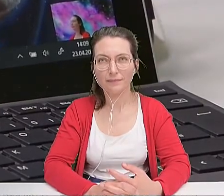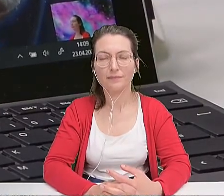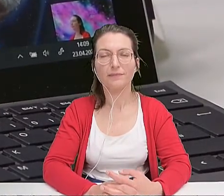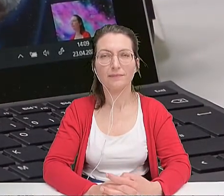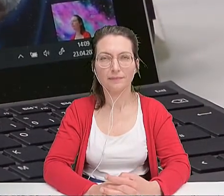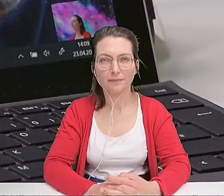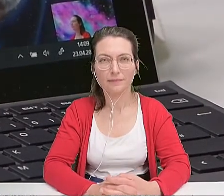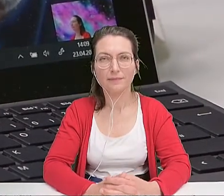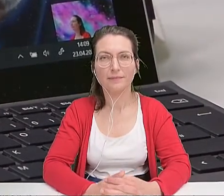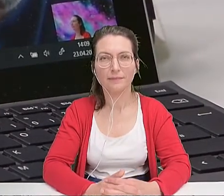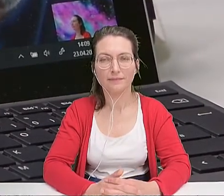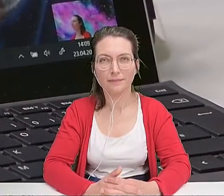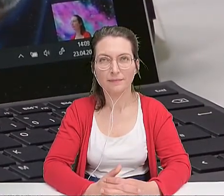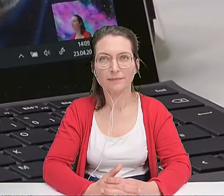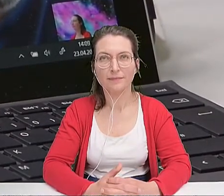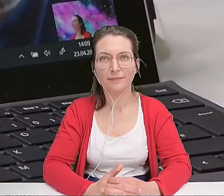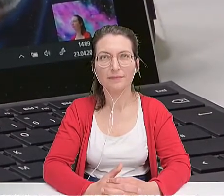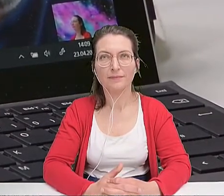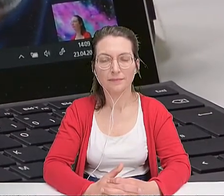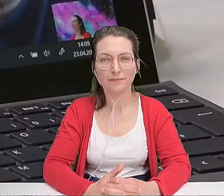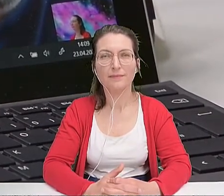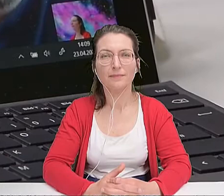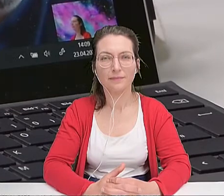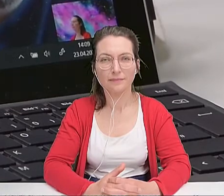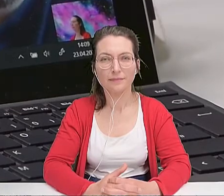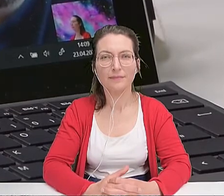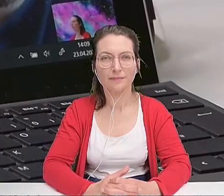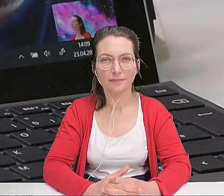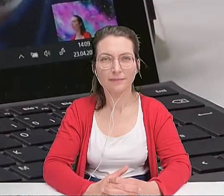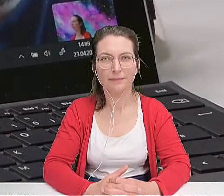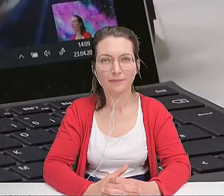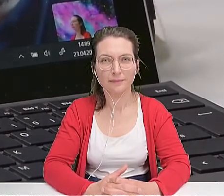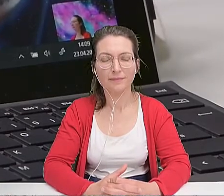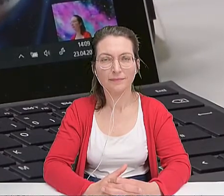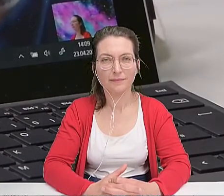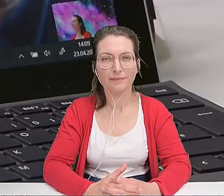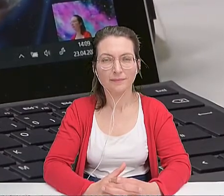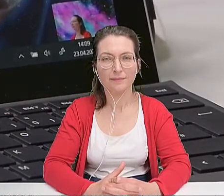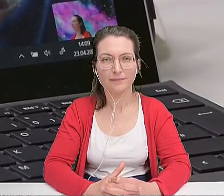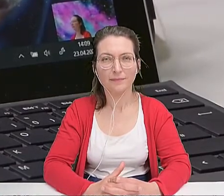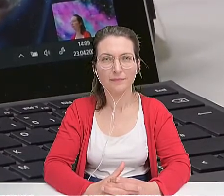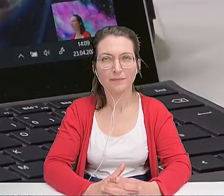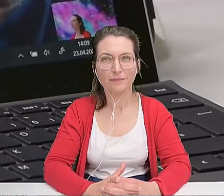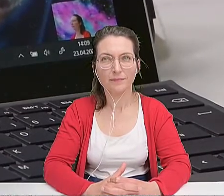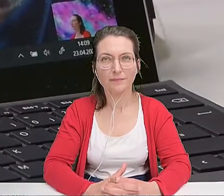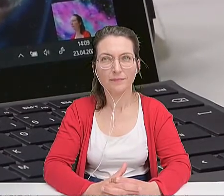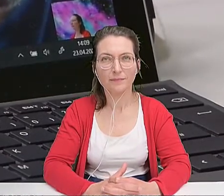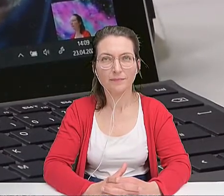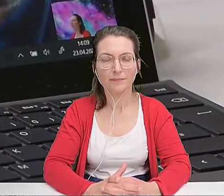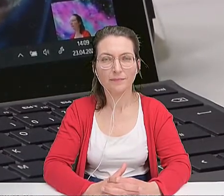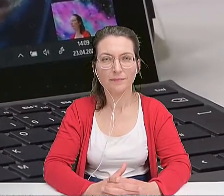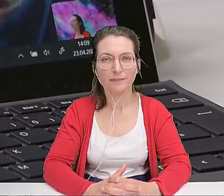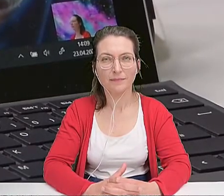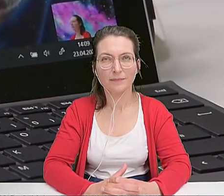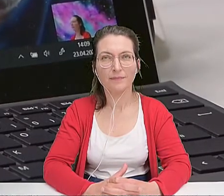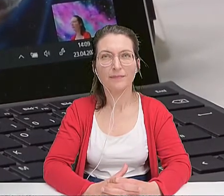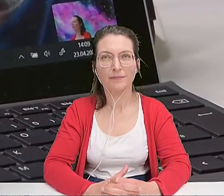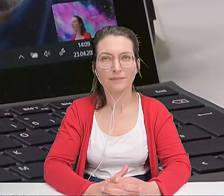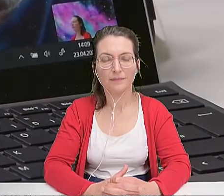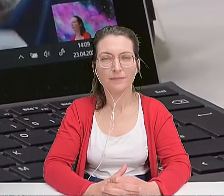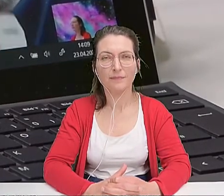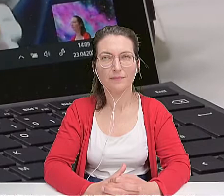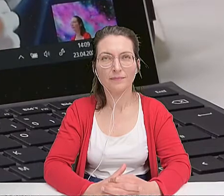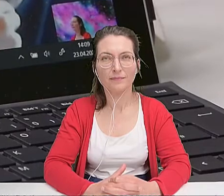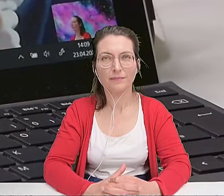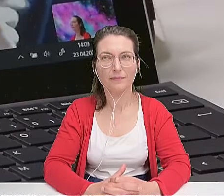Jugendwettbewerb Informatik. Den gibt es jetzt seit 2017, läuft gerade zum vierten Mal. Und auch da wird die Teilnahme immer besser, also kommt